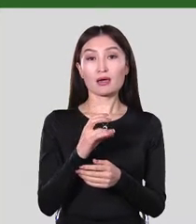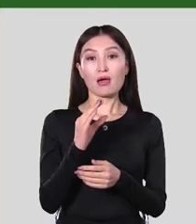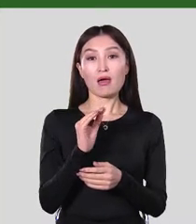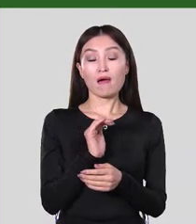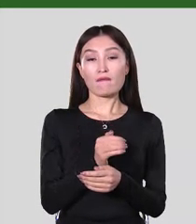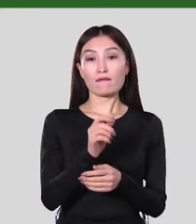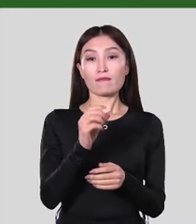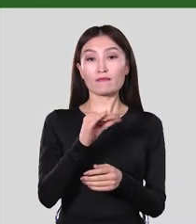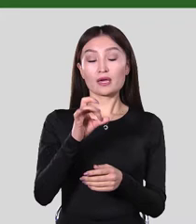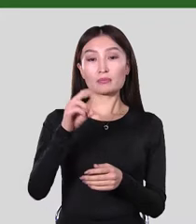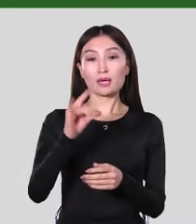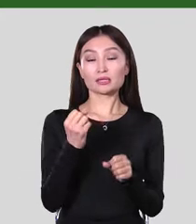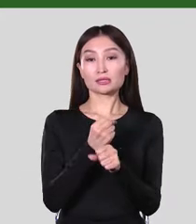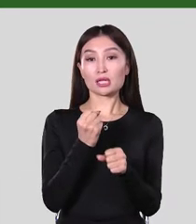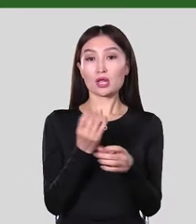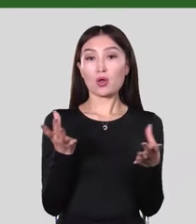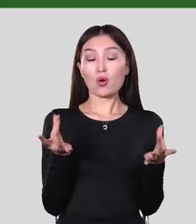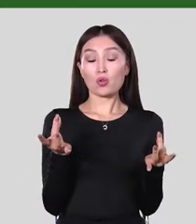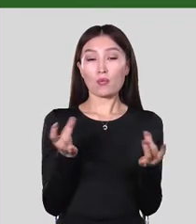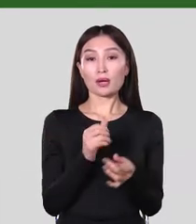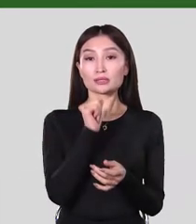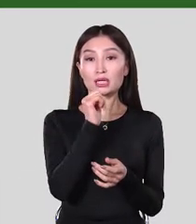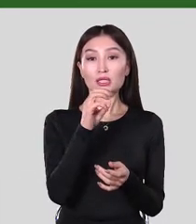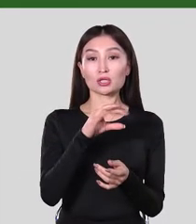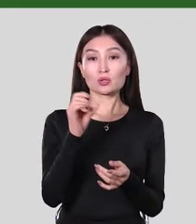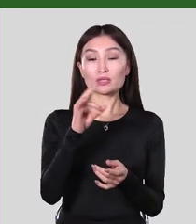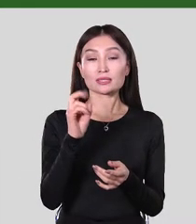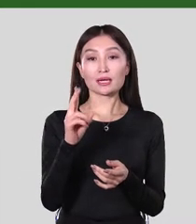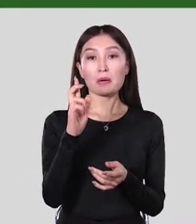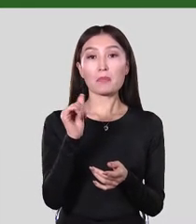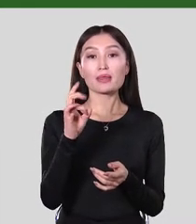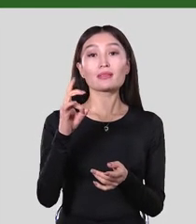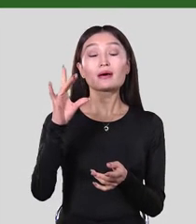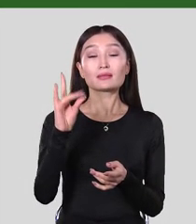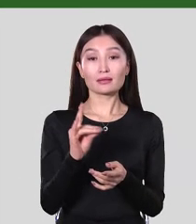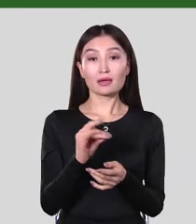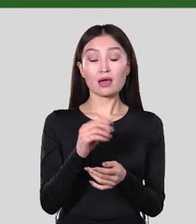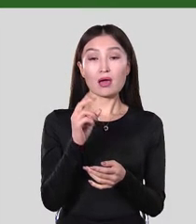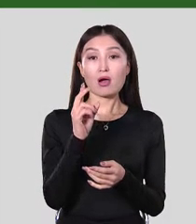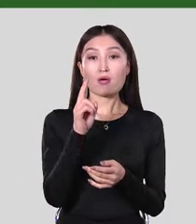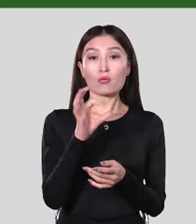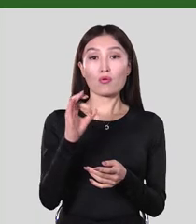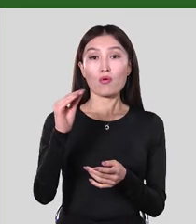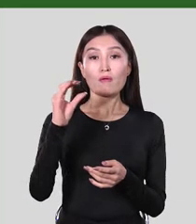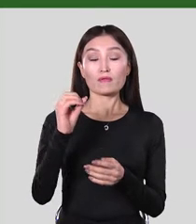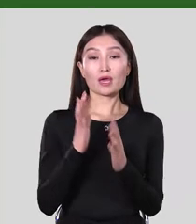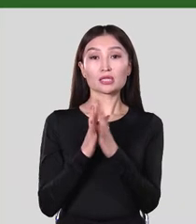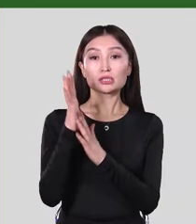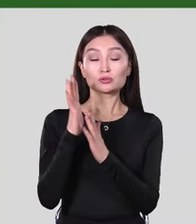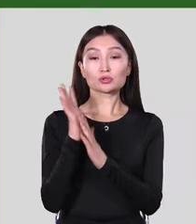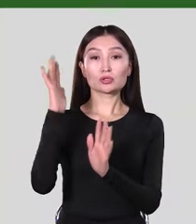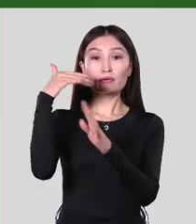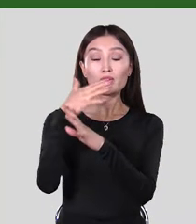фермеры возделывают хлопок, сахарный тростник и бананы. Колумбийский кофе, растущий на горных